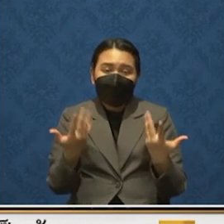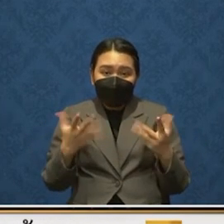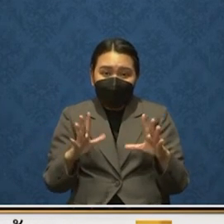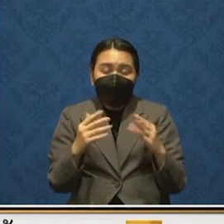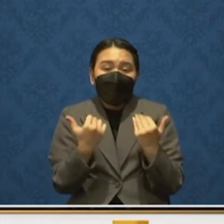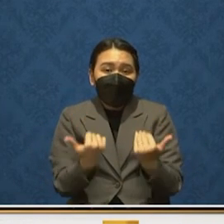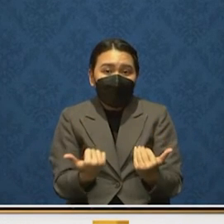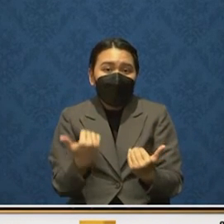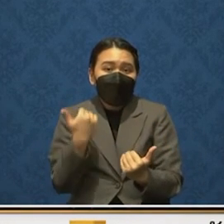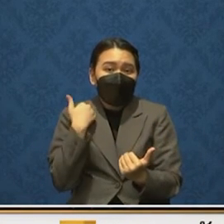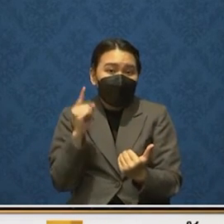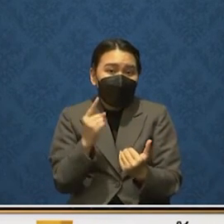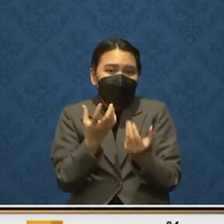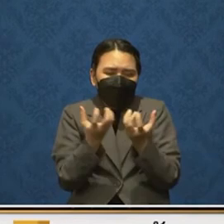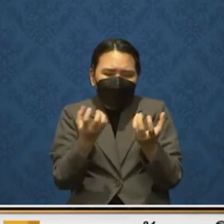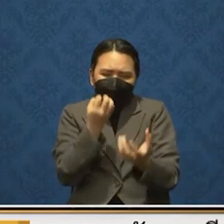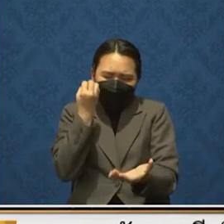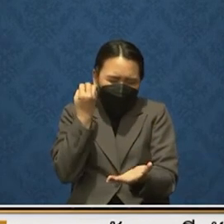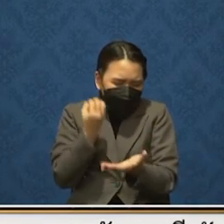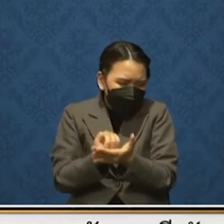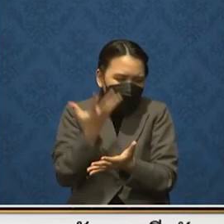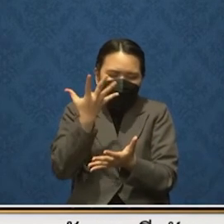ครับของมนแงทเป็นดิน